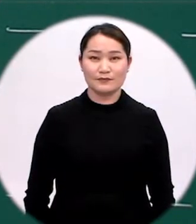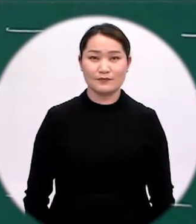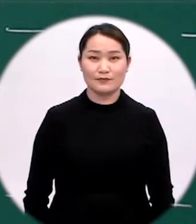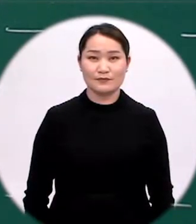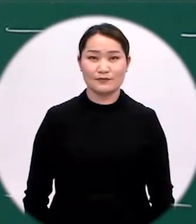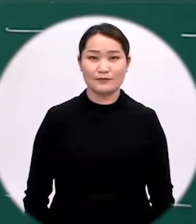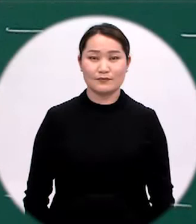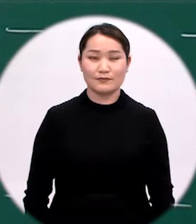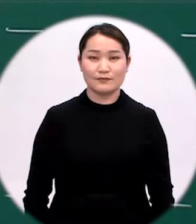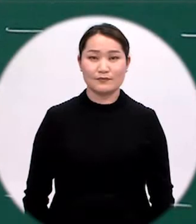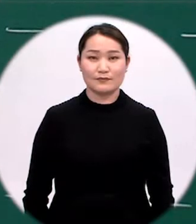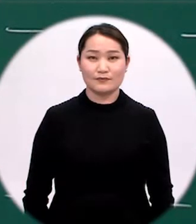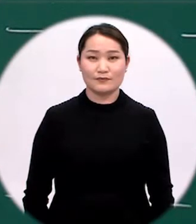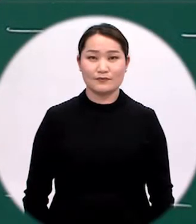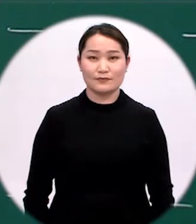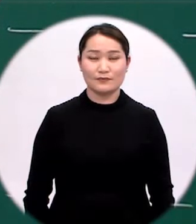зовн дугуй.